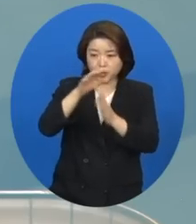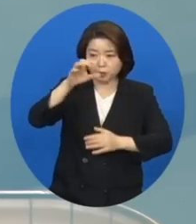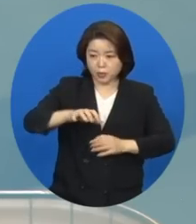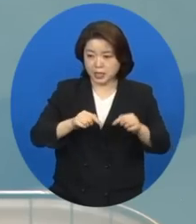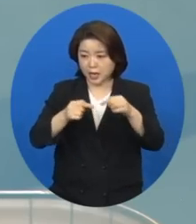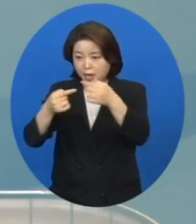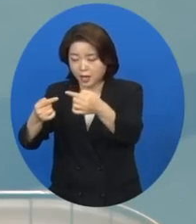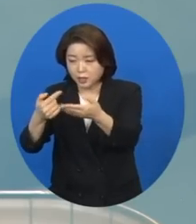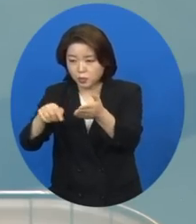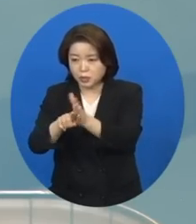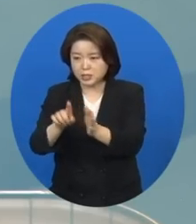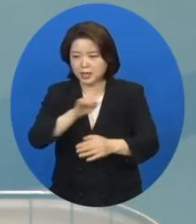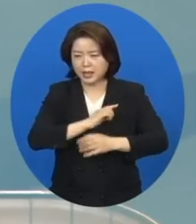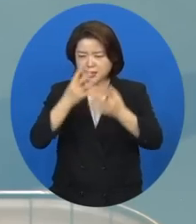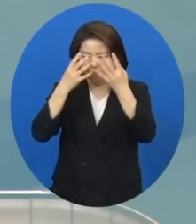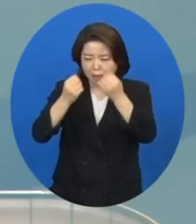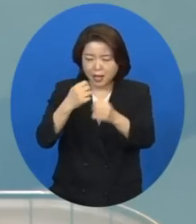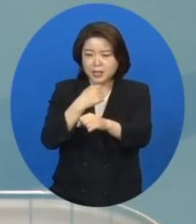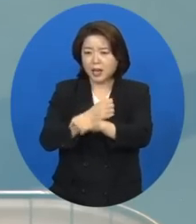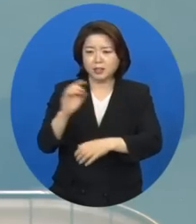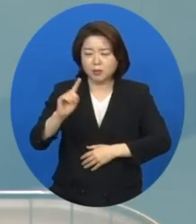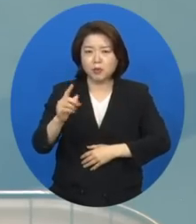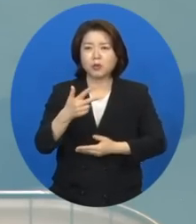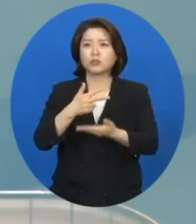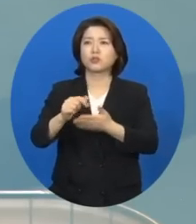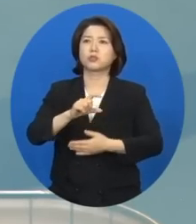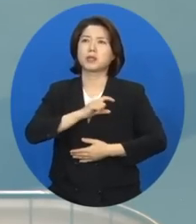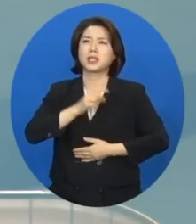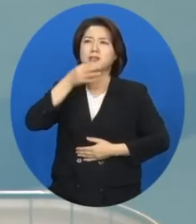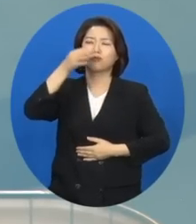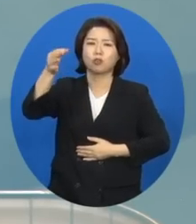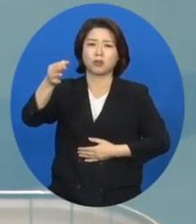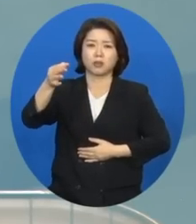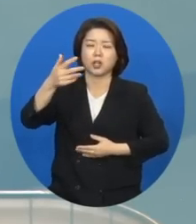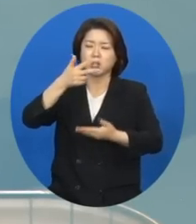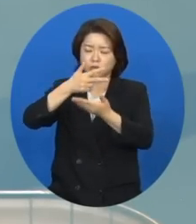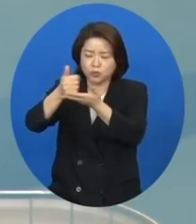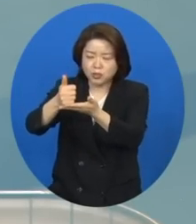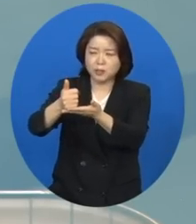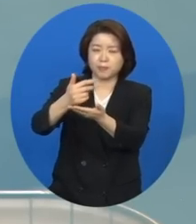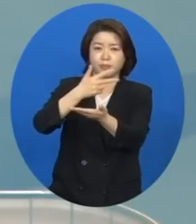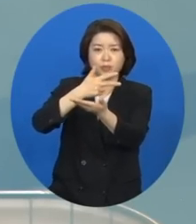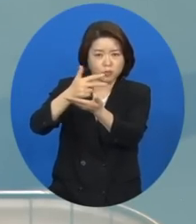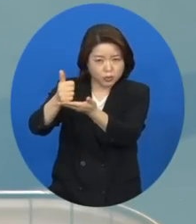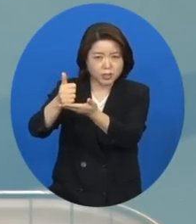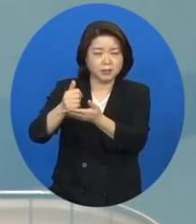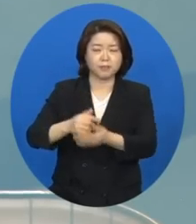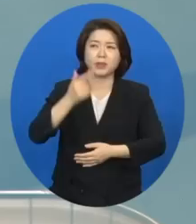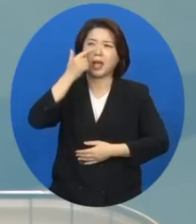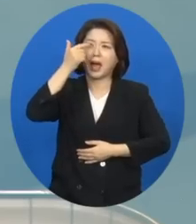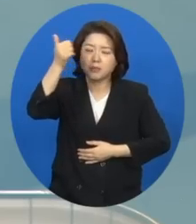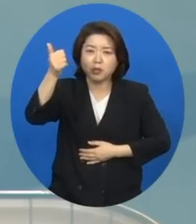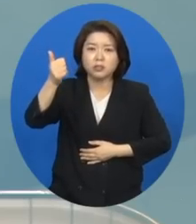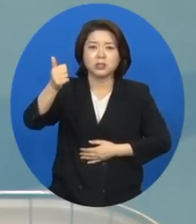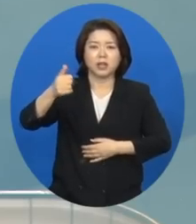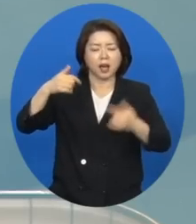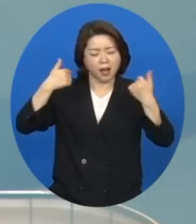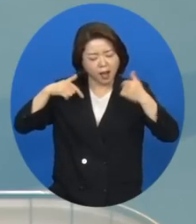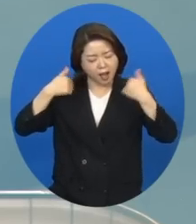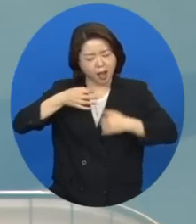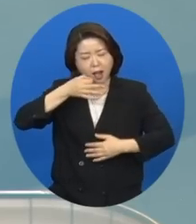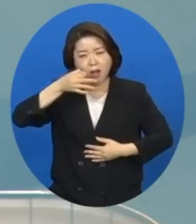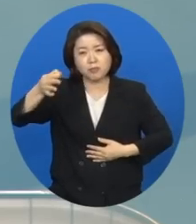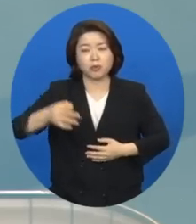많이 한 것은 주님의 이름을 부르는 거예요. 주님, 아버지를 부르는 거예요. 왜?